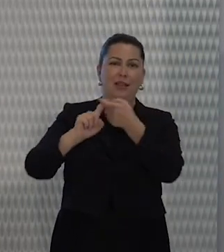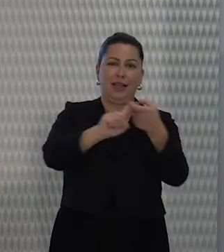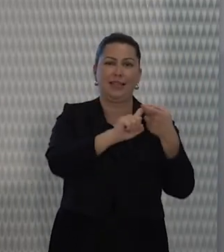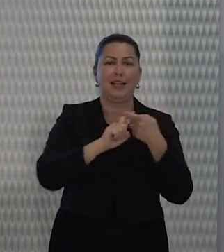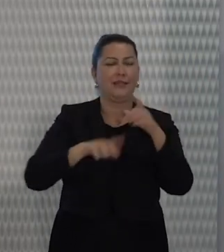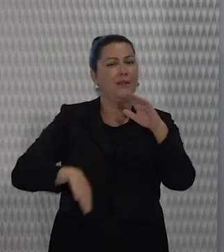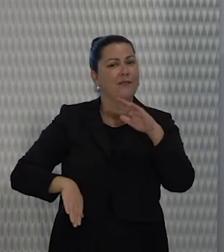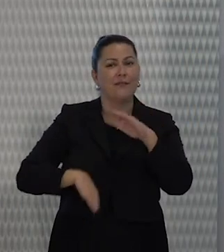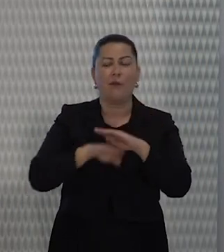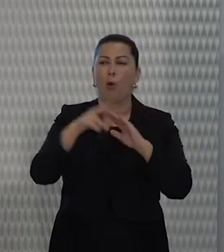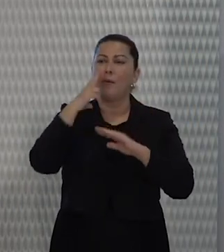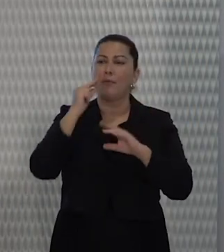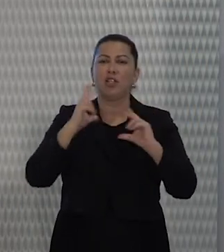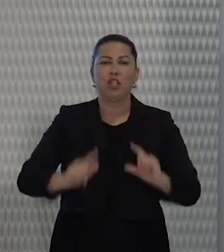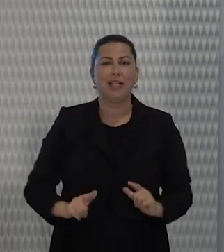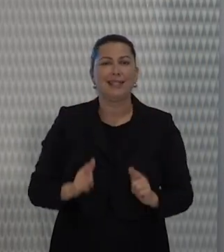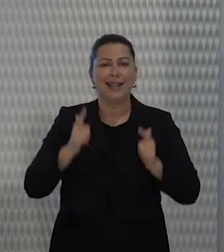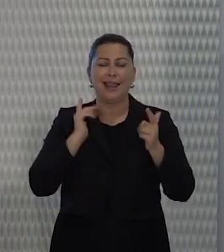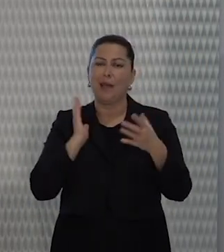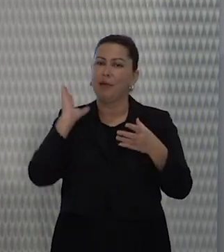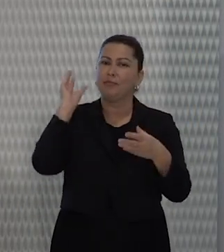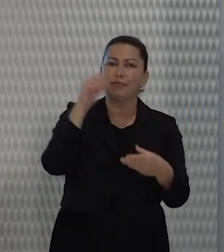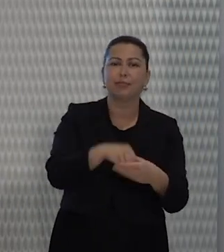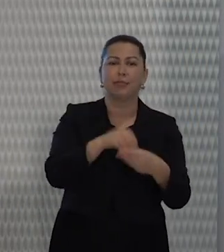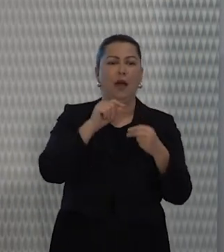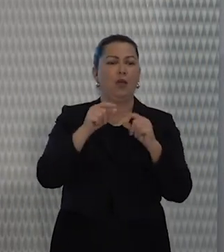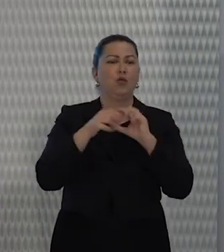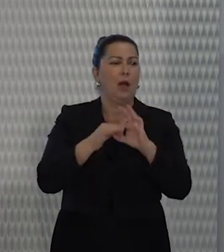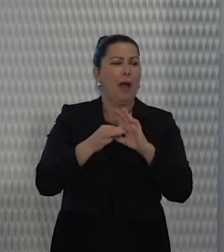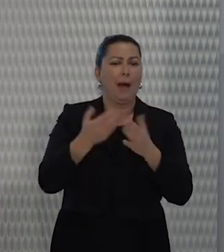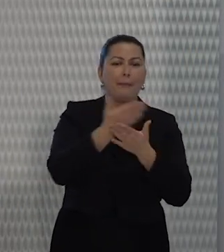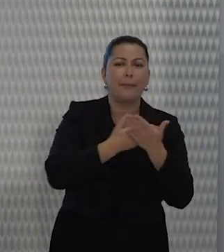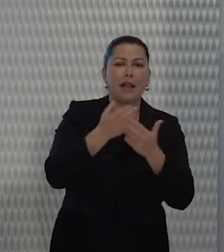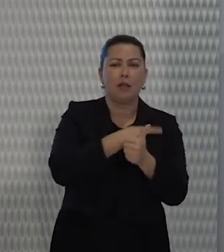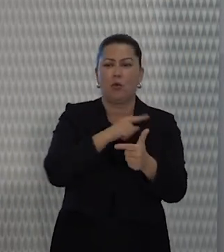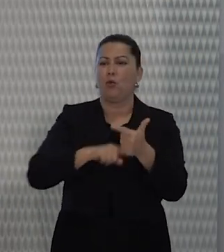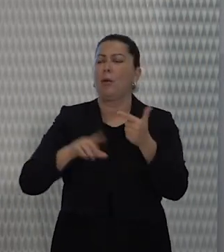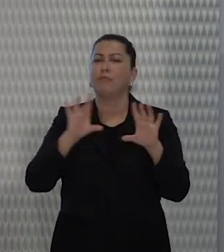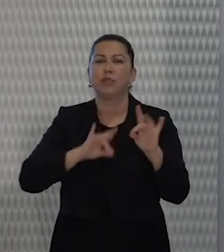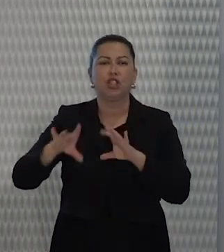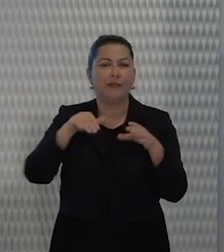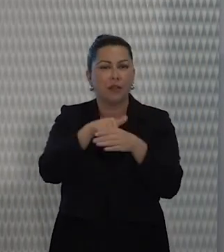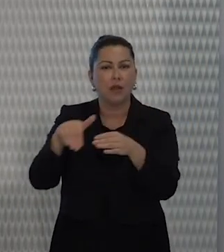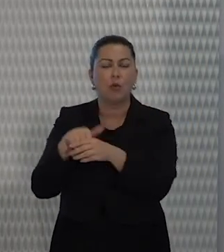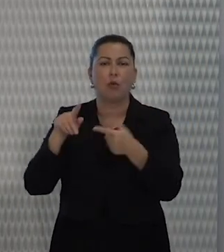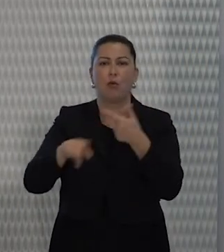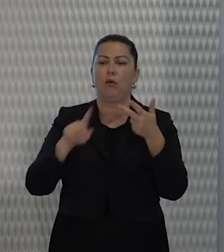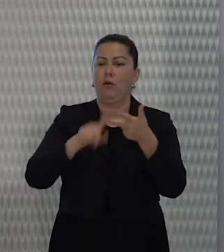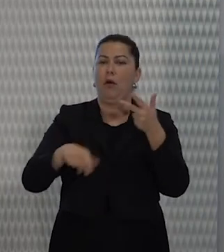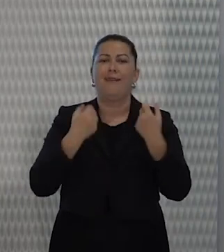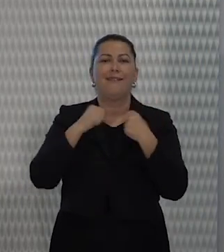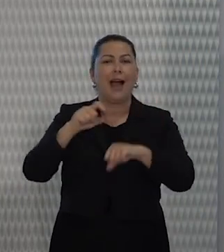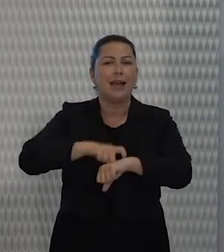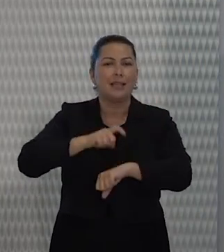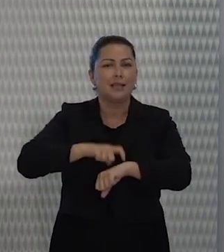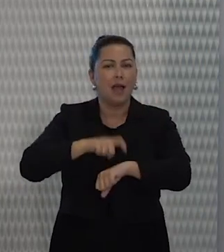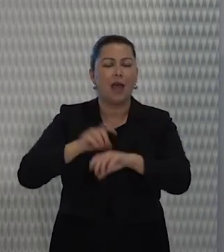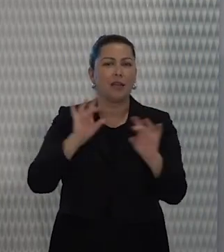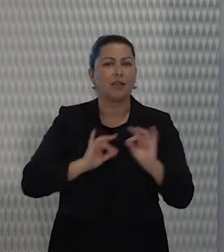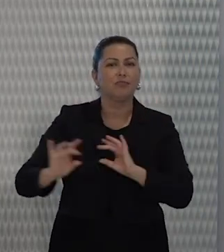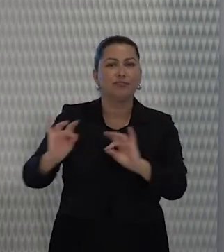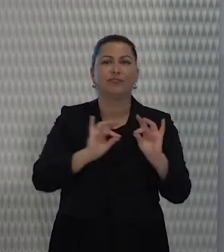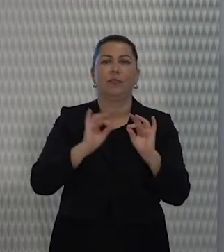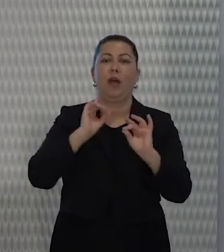das menschliche Leben, das aus Bildung, aus Beschäftigung, aus Freizeitgestaltung